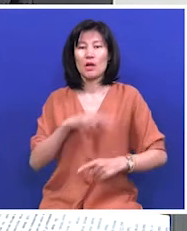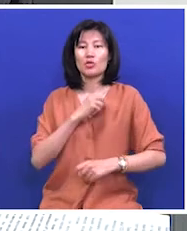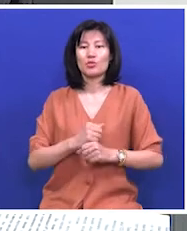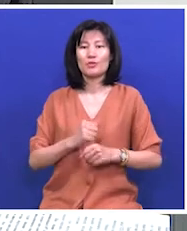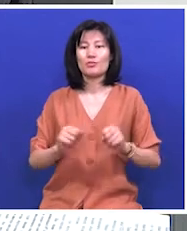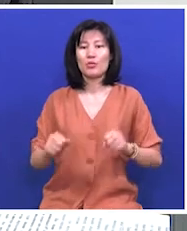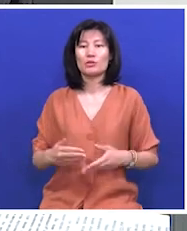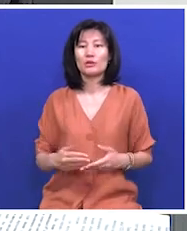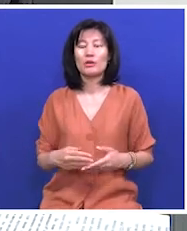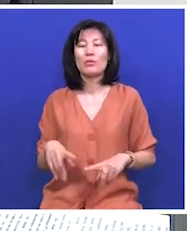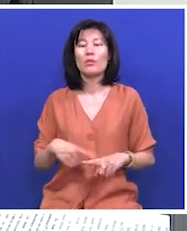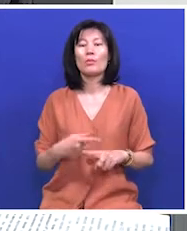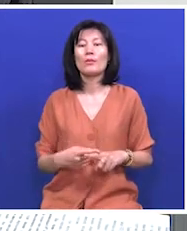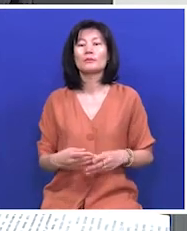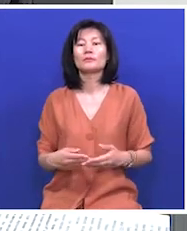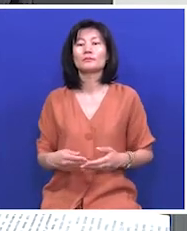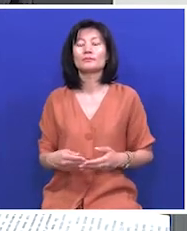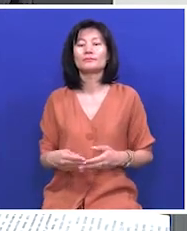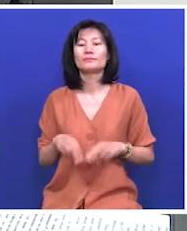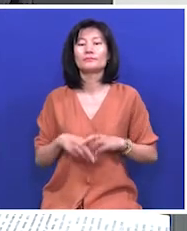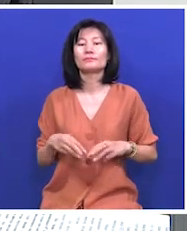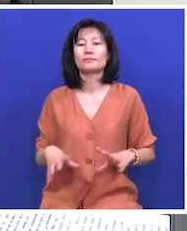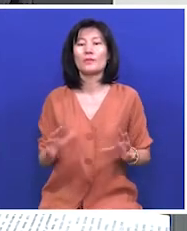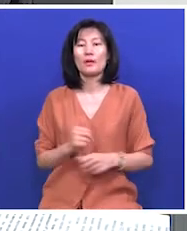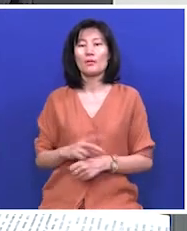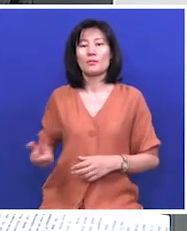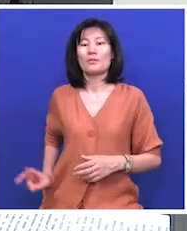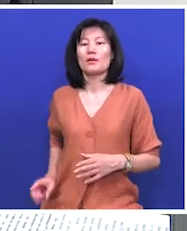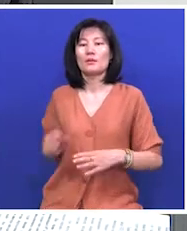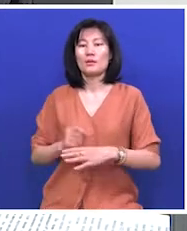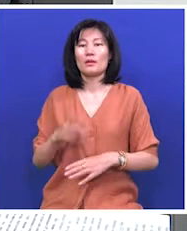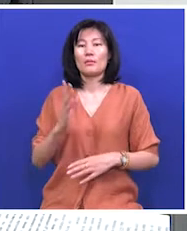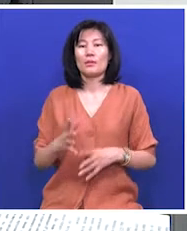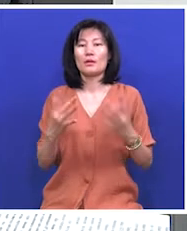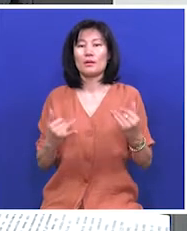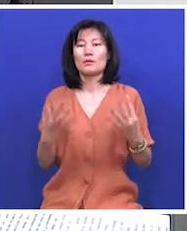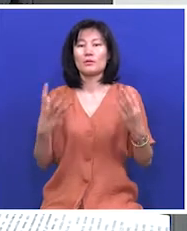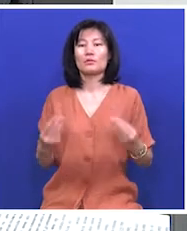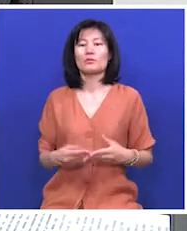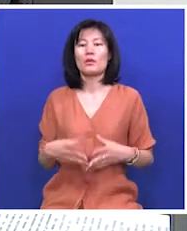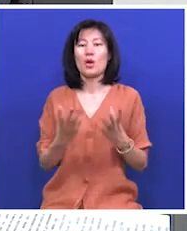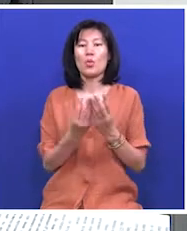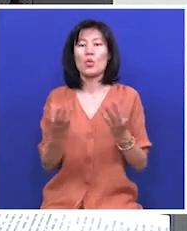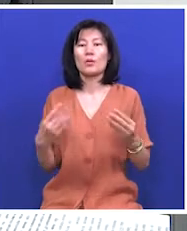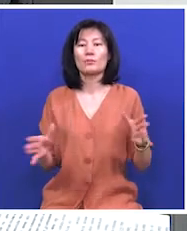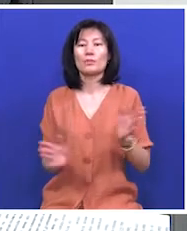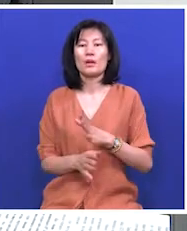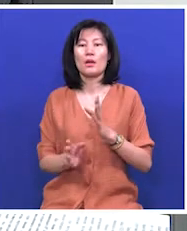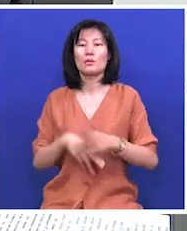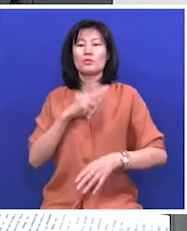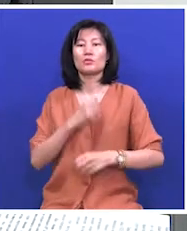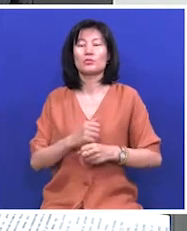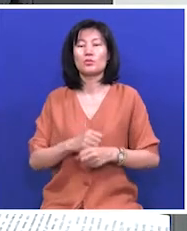деңгейінде жүргізіліп жатыр. Ол бойынша мынау мемлекет басшысының тапсырмасы да бар. Қазіргі таңда мына көктемгі